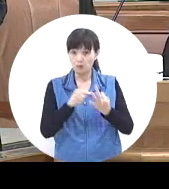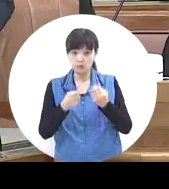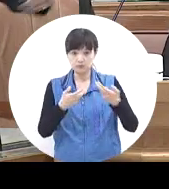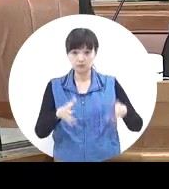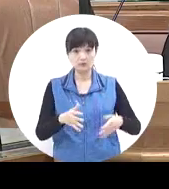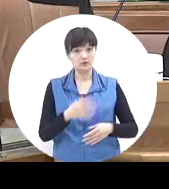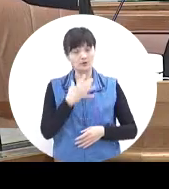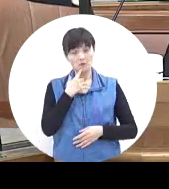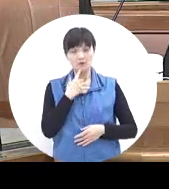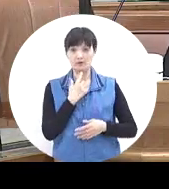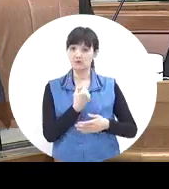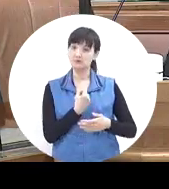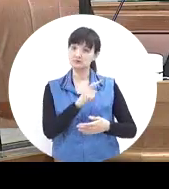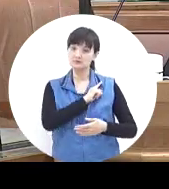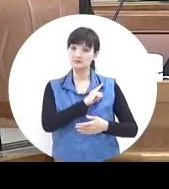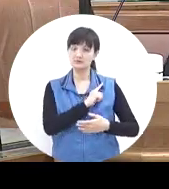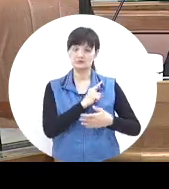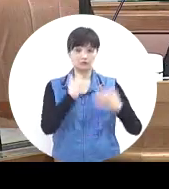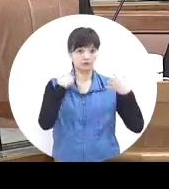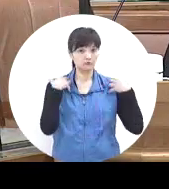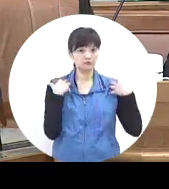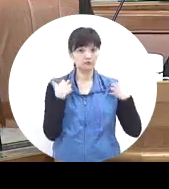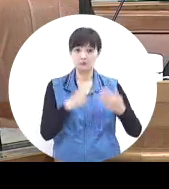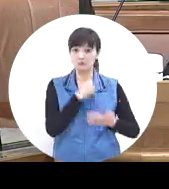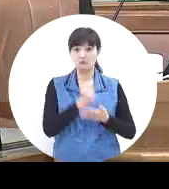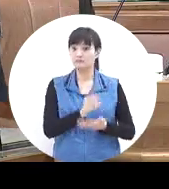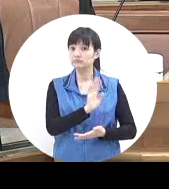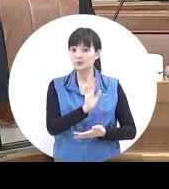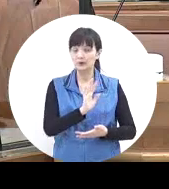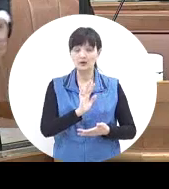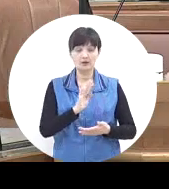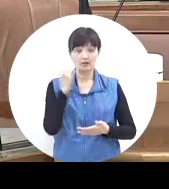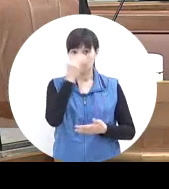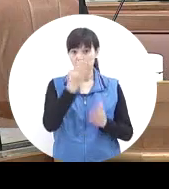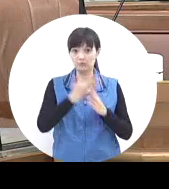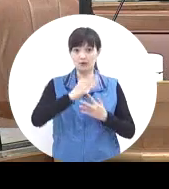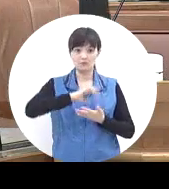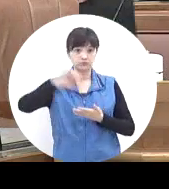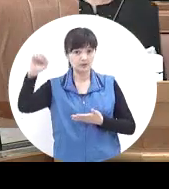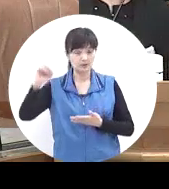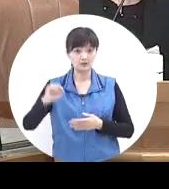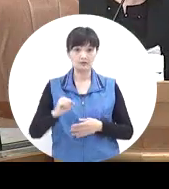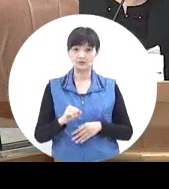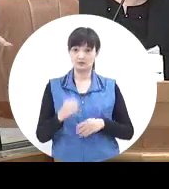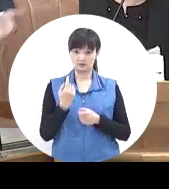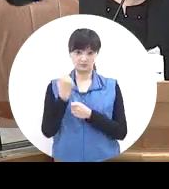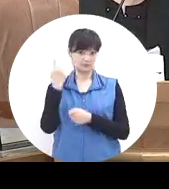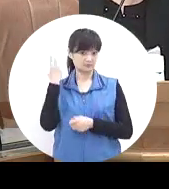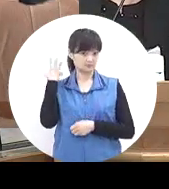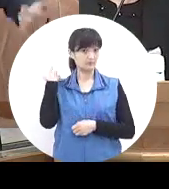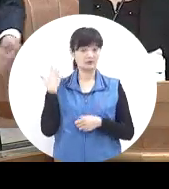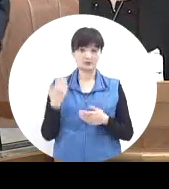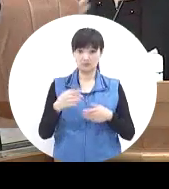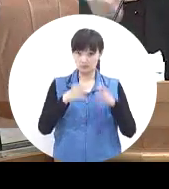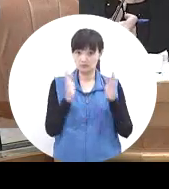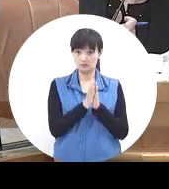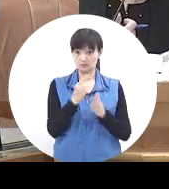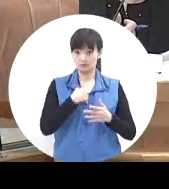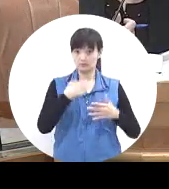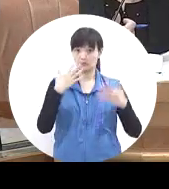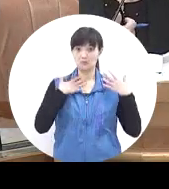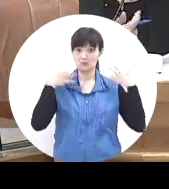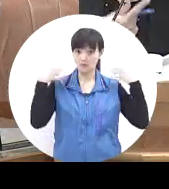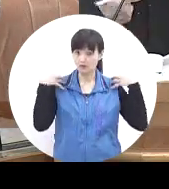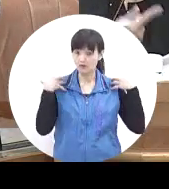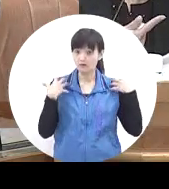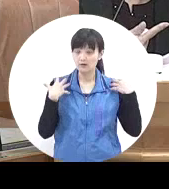做？以前我们自己做，我今年哦，现在今年年初他们中央才接走呢，那我让他呢做一半去用可以？啊，